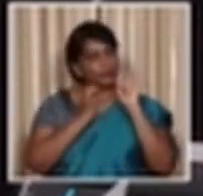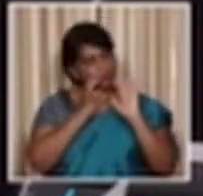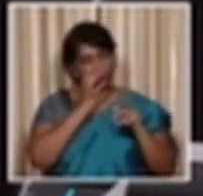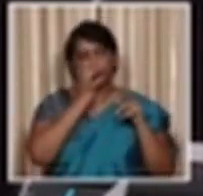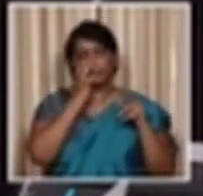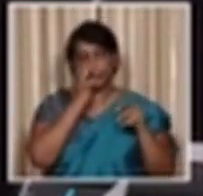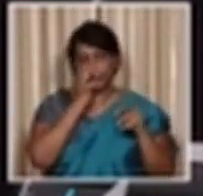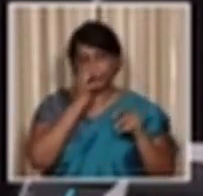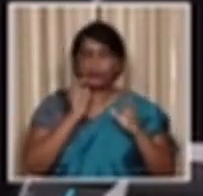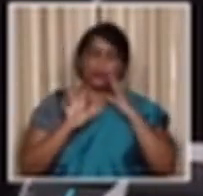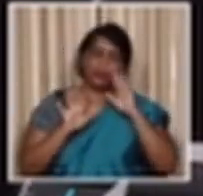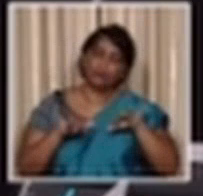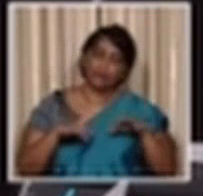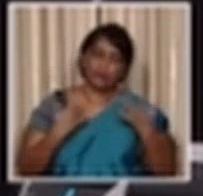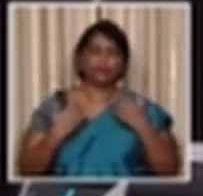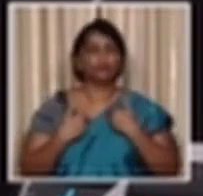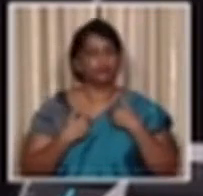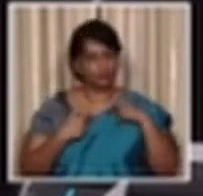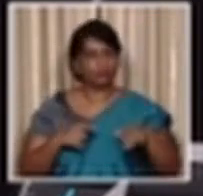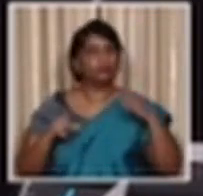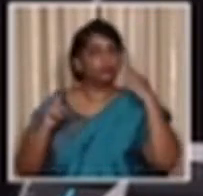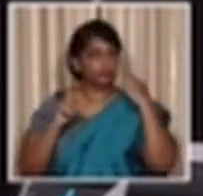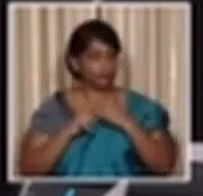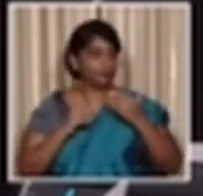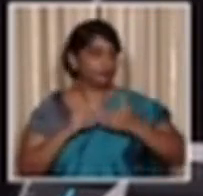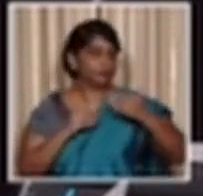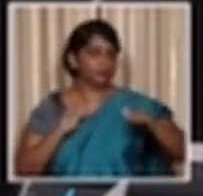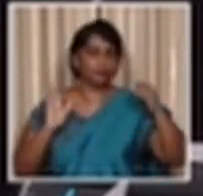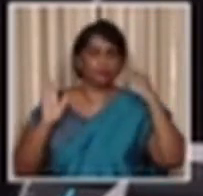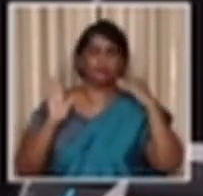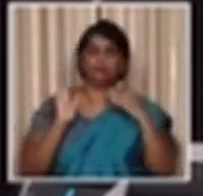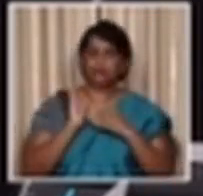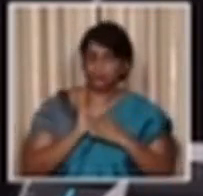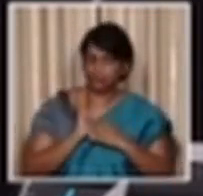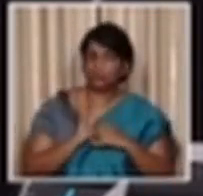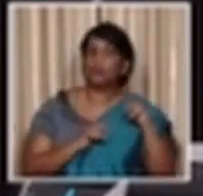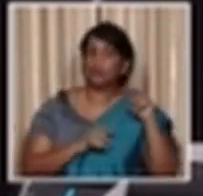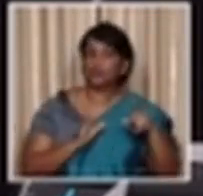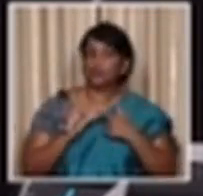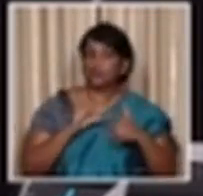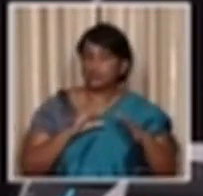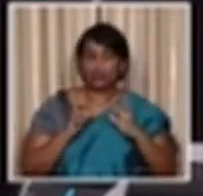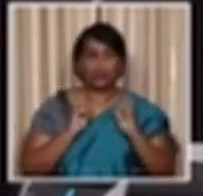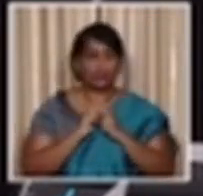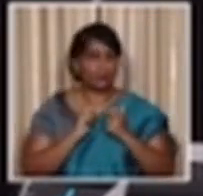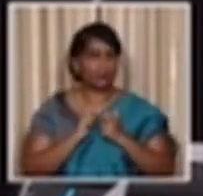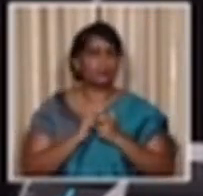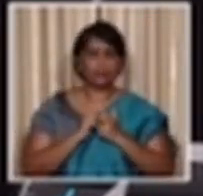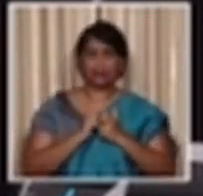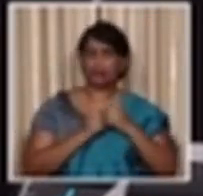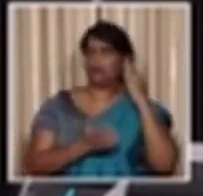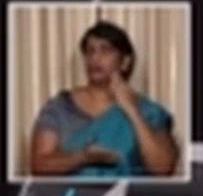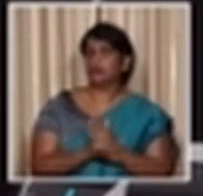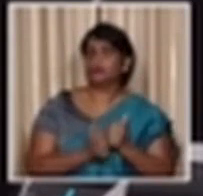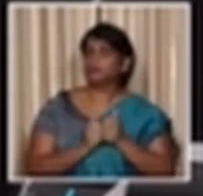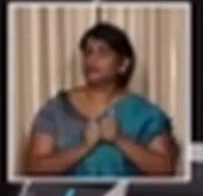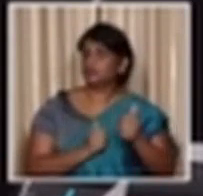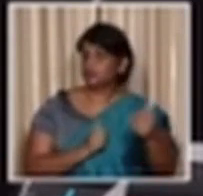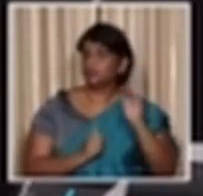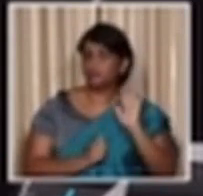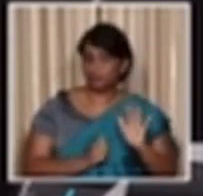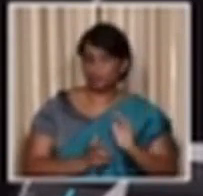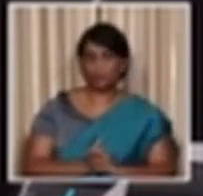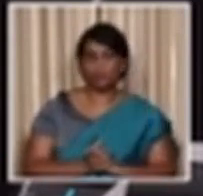වෙතත් මොනාකාරයකින් හරි අපි මේ පිළිබඳව දිගටම අවධානය යොමු කරනවා. මේ සත්වහානි නතර කර ගැනීම සඳහා වැඩපිළිවෙළක් සකස් කළ යුතුම